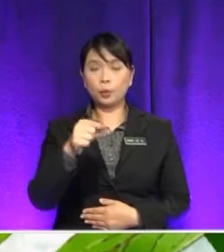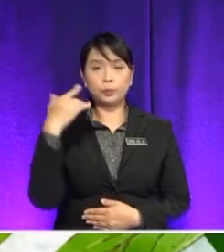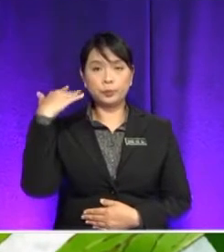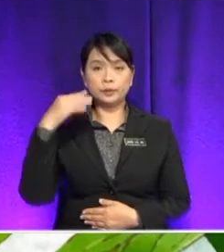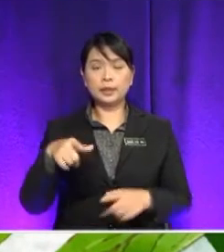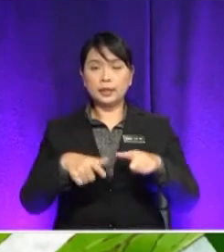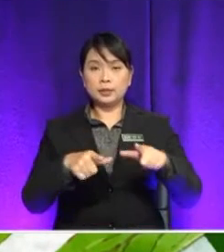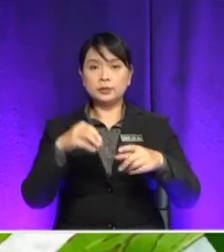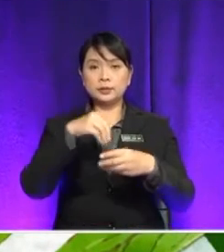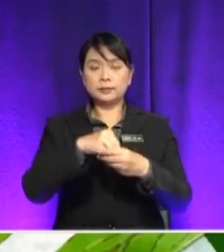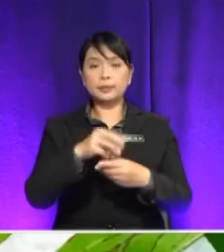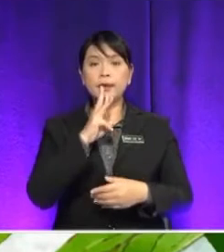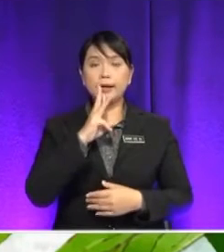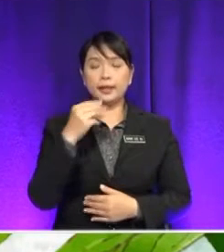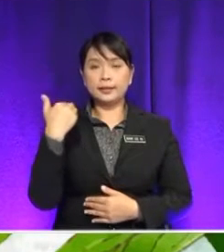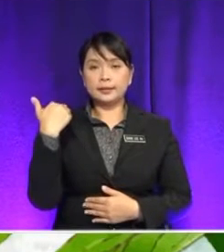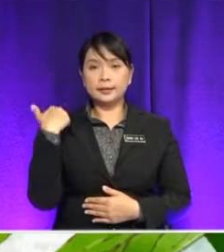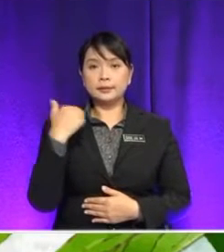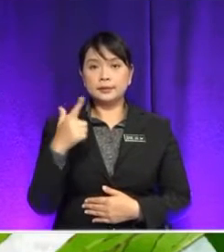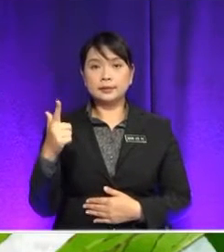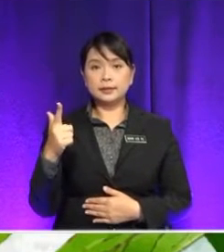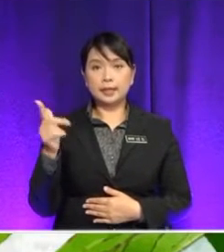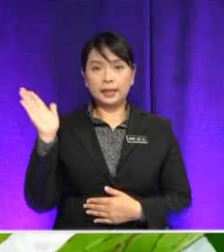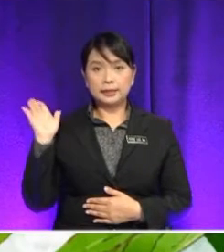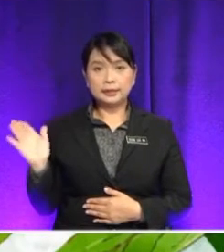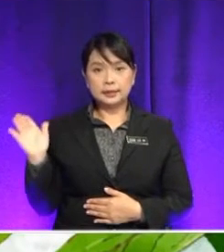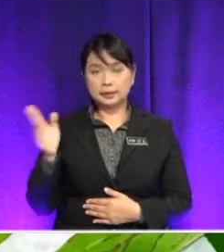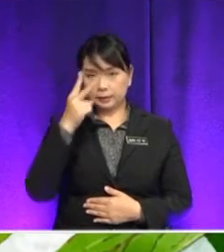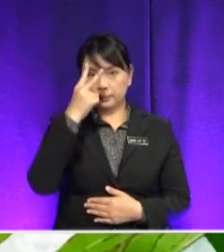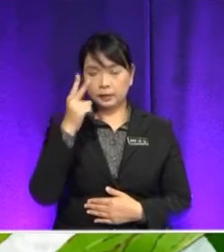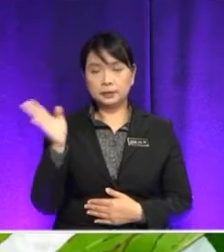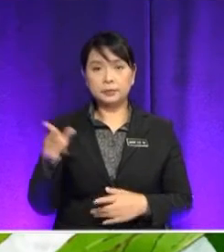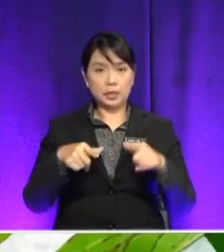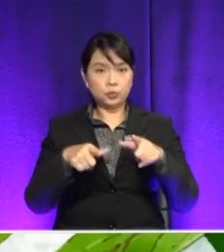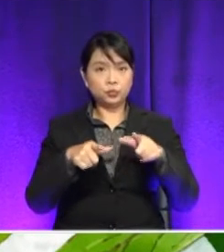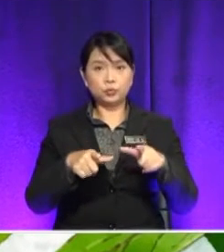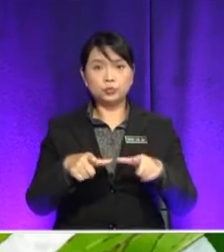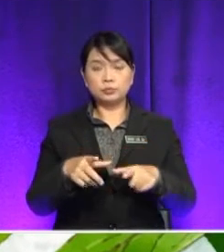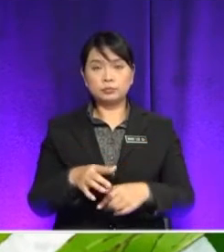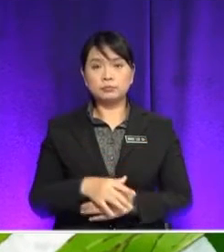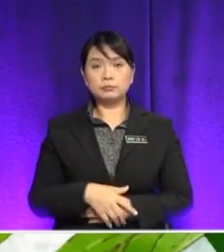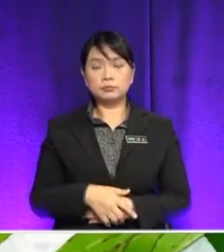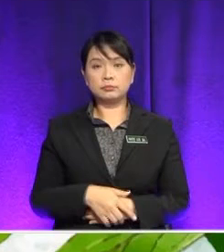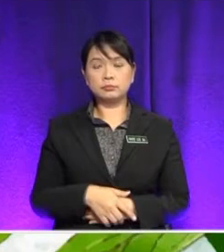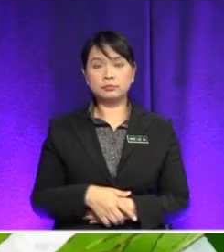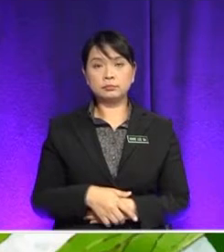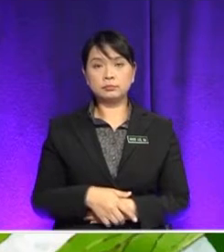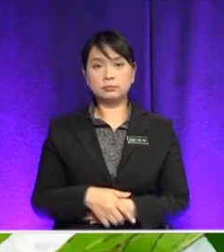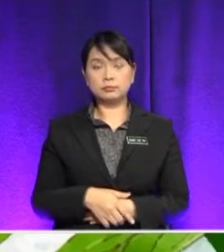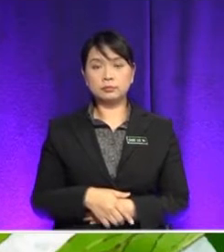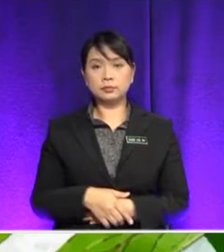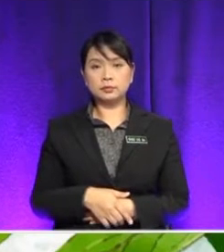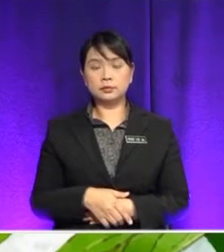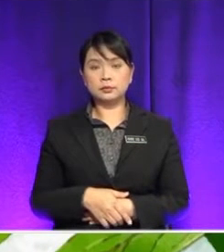bunyi itu dalam air hilang 1850 MTS Negeri 1 gemuk-gemuk blog gelombang bunyi